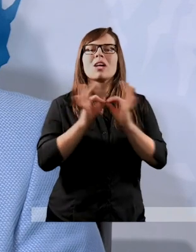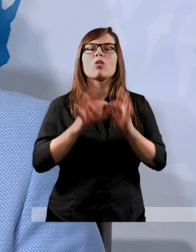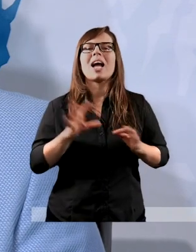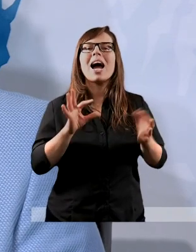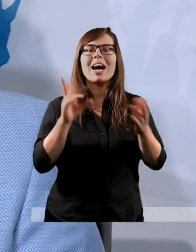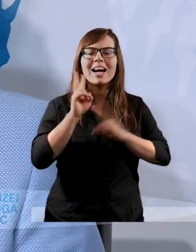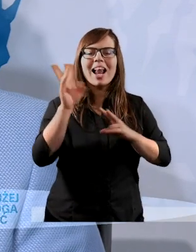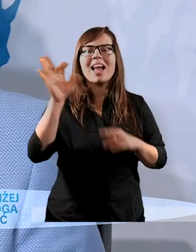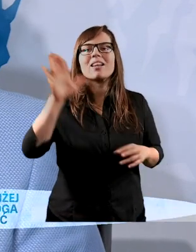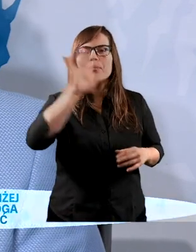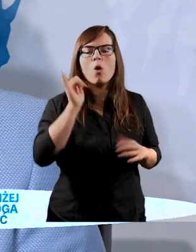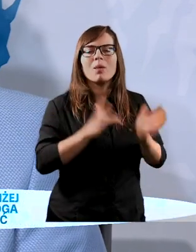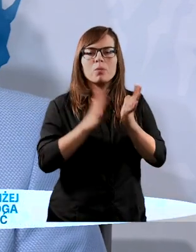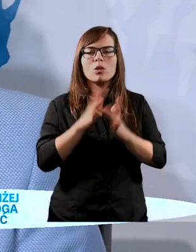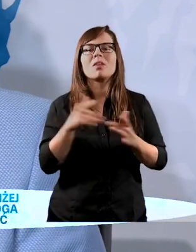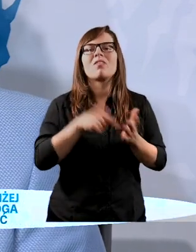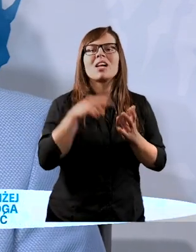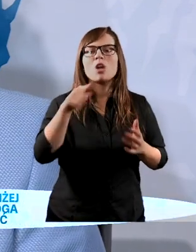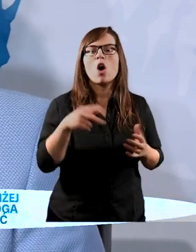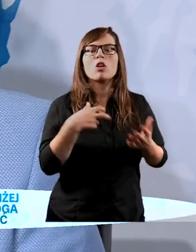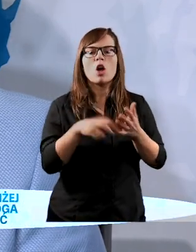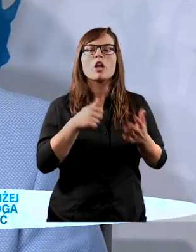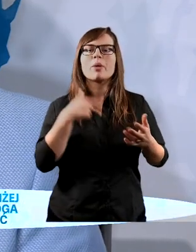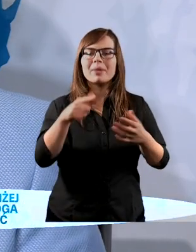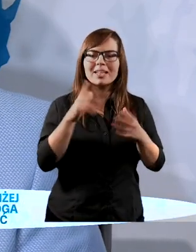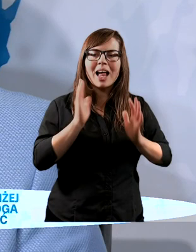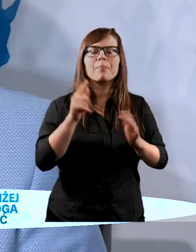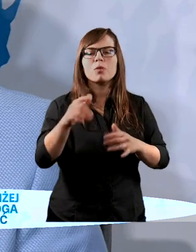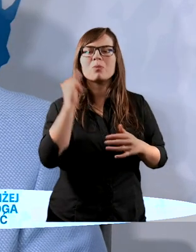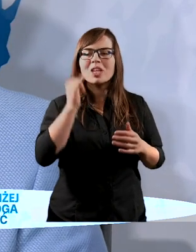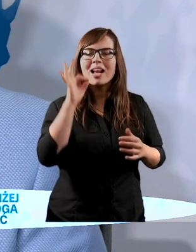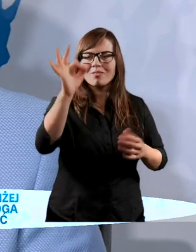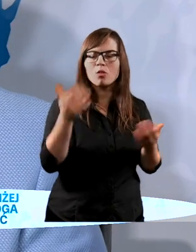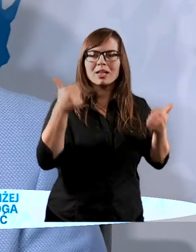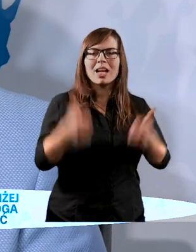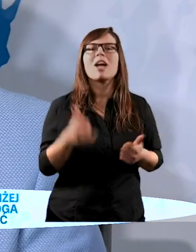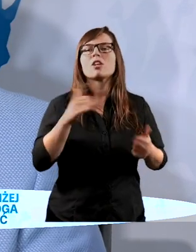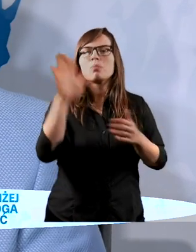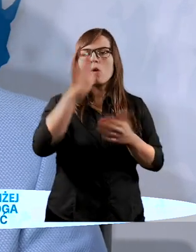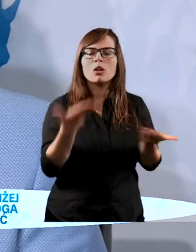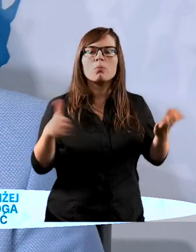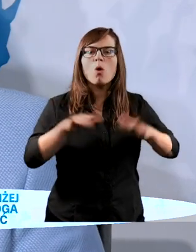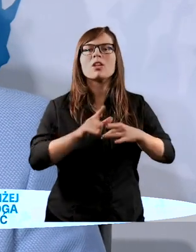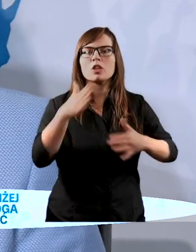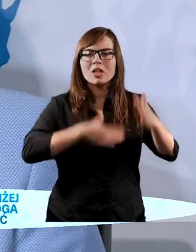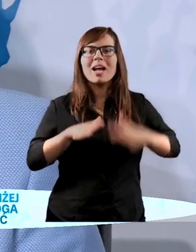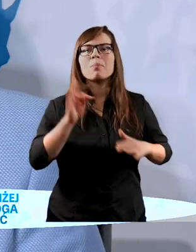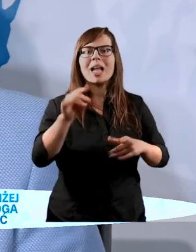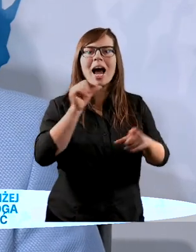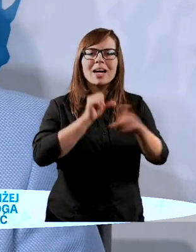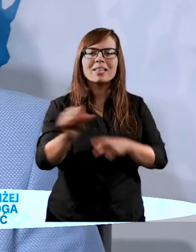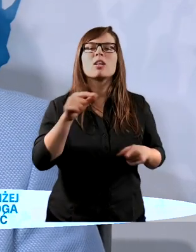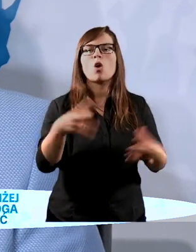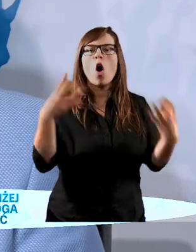z Bogiem, z Jezusem, właśnie po to, żeby się stać prawdziwym dzieckiem, mieć te Boże błogosławieństwa, bo wierzymy, że takie można tu na